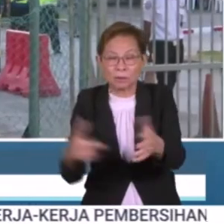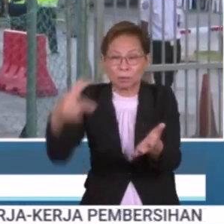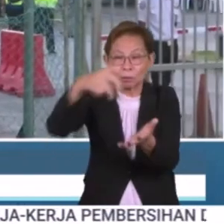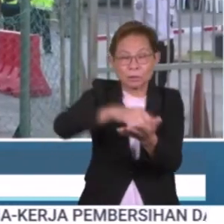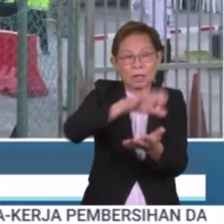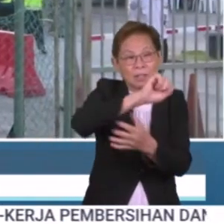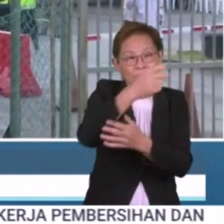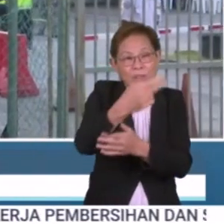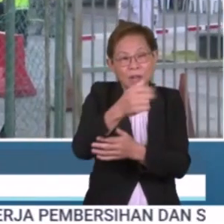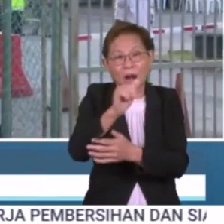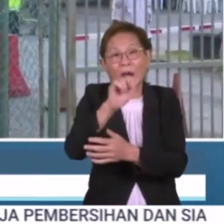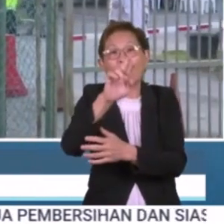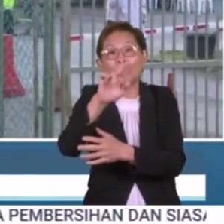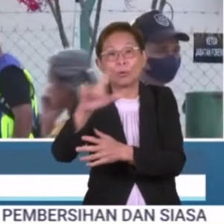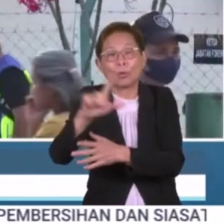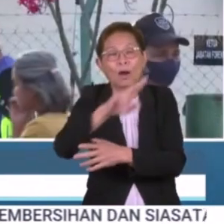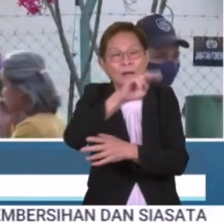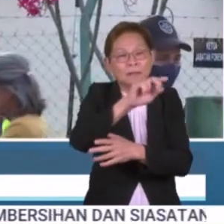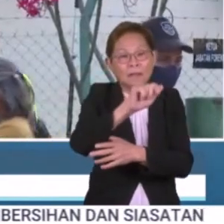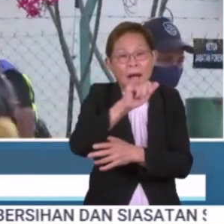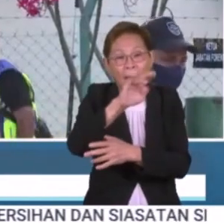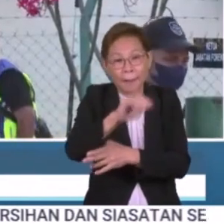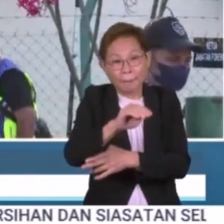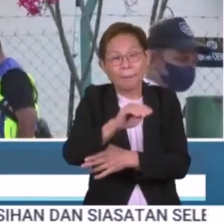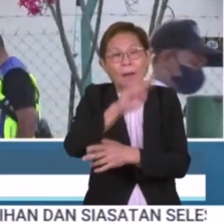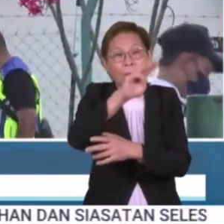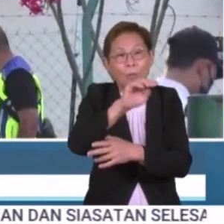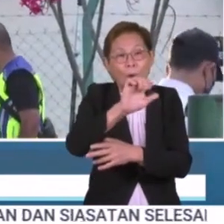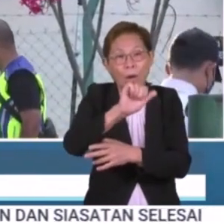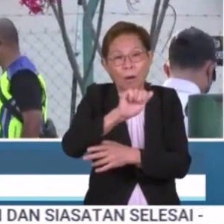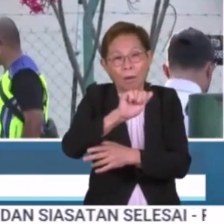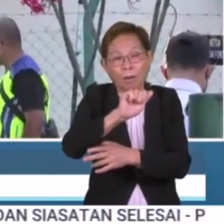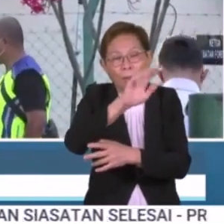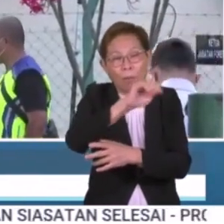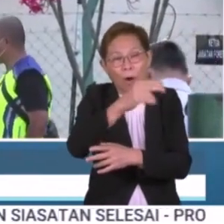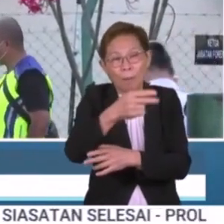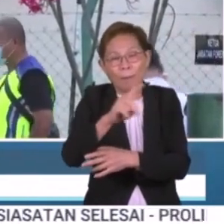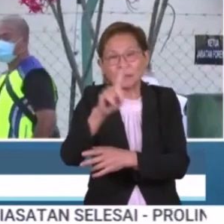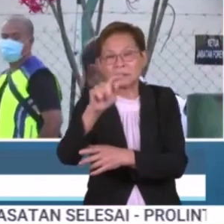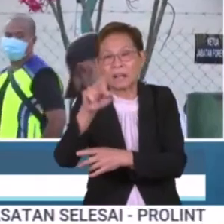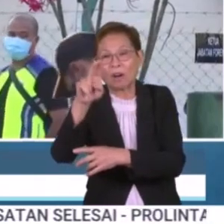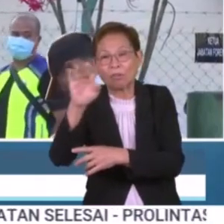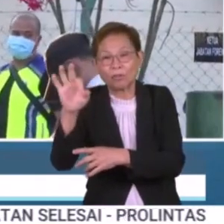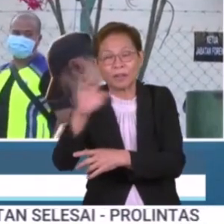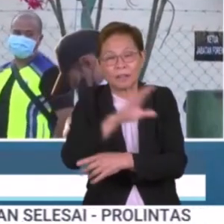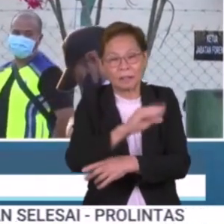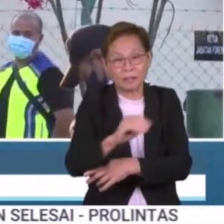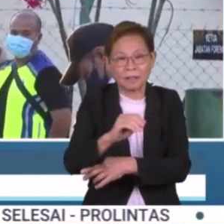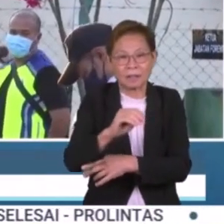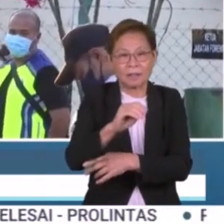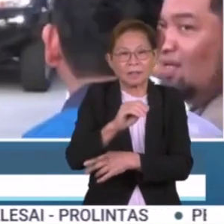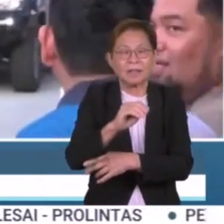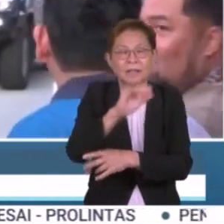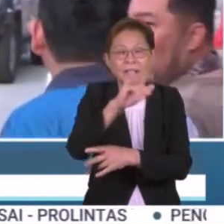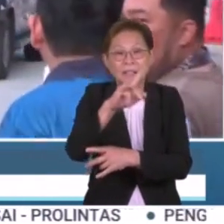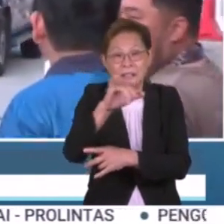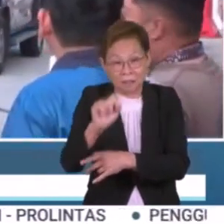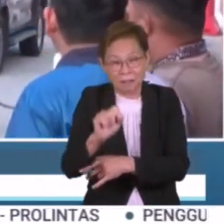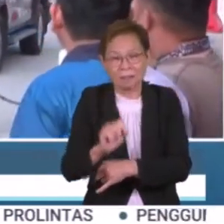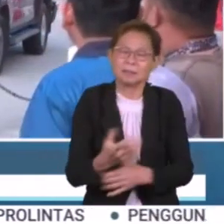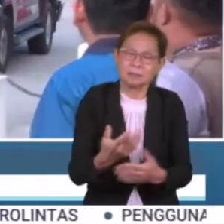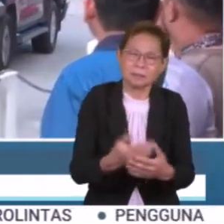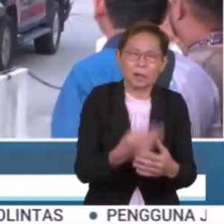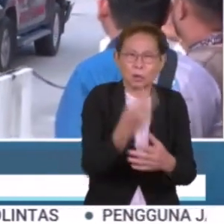Syahrul Amir Umar Muhammad Naimah Muhammad muaidi Muhammad Taufik Muhammad Zaki dan Idris Abdul Thalib